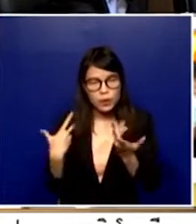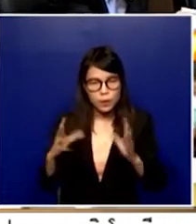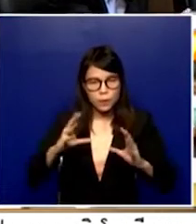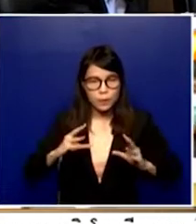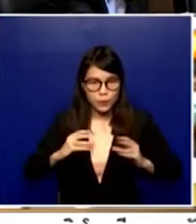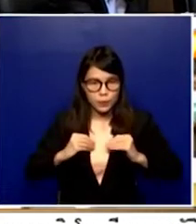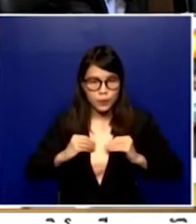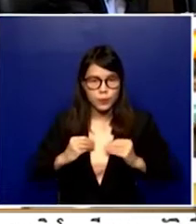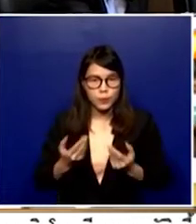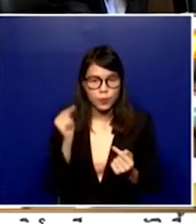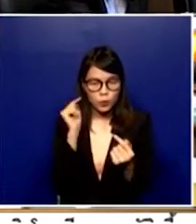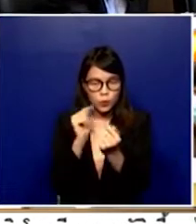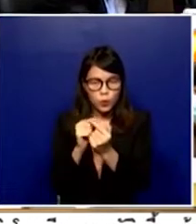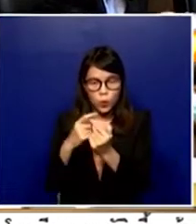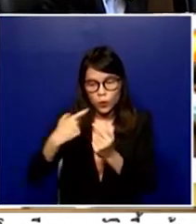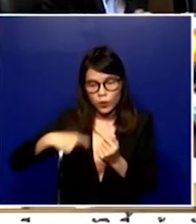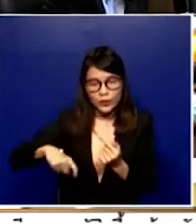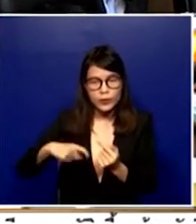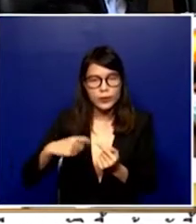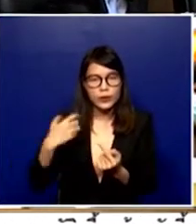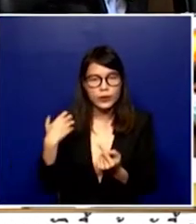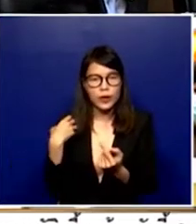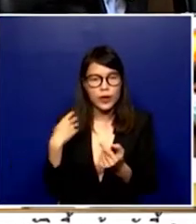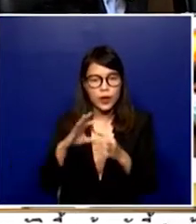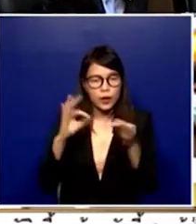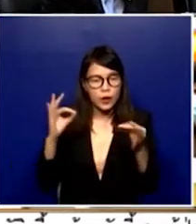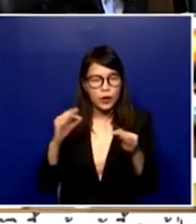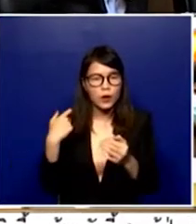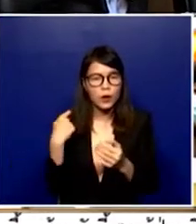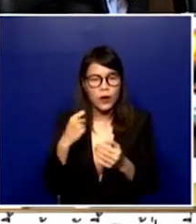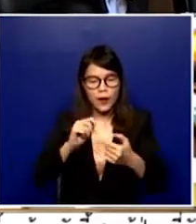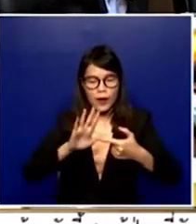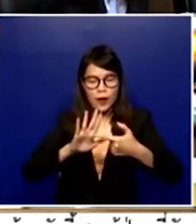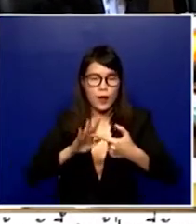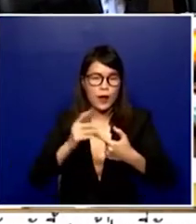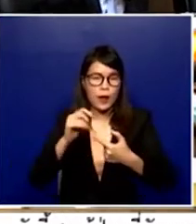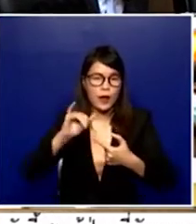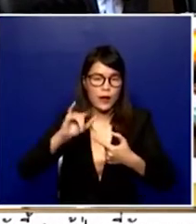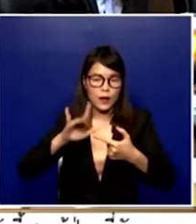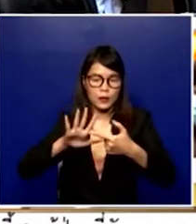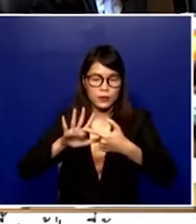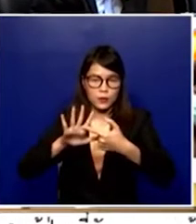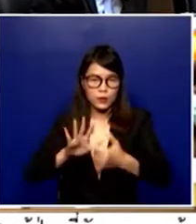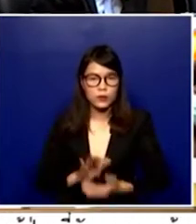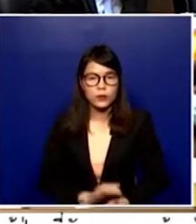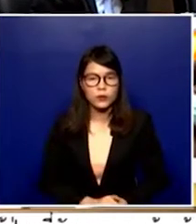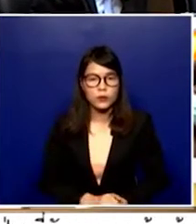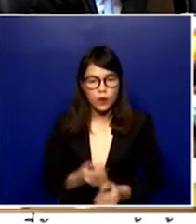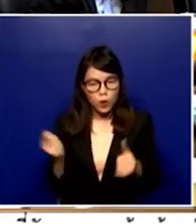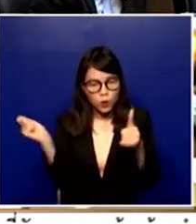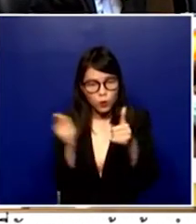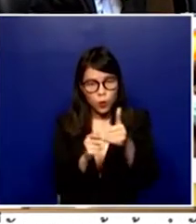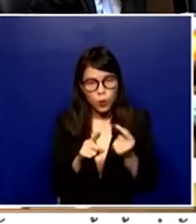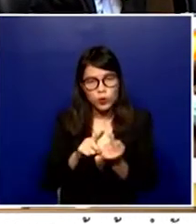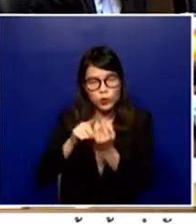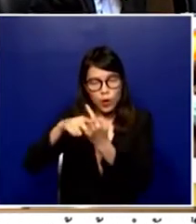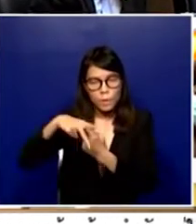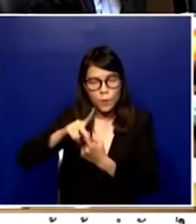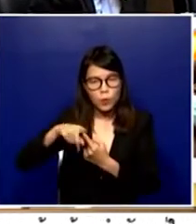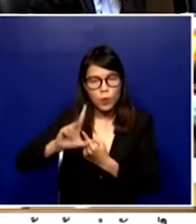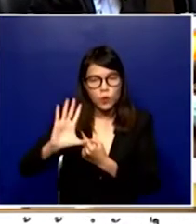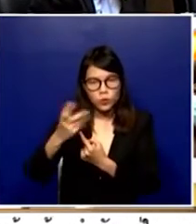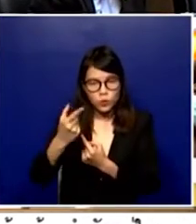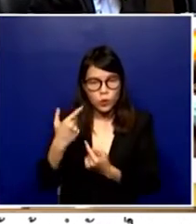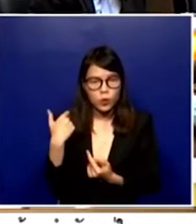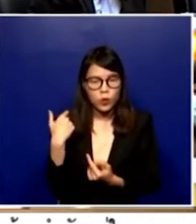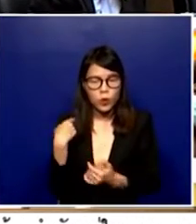อายา 2 ขดีค่ะ1. โทษตามกฎหมายปอปช. 2. โทษหนี